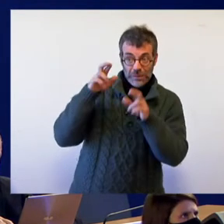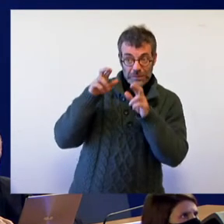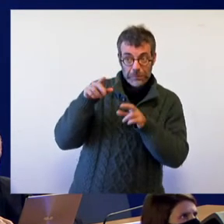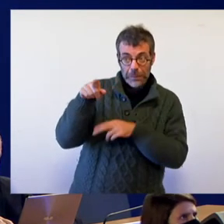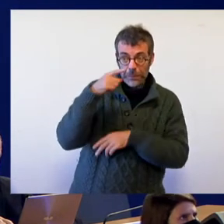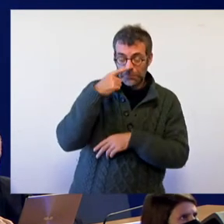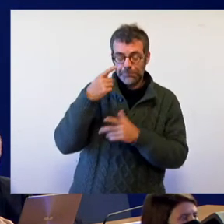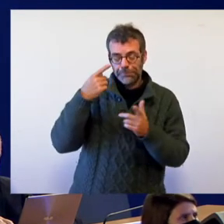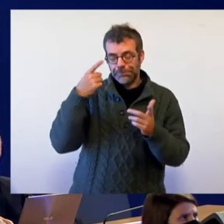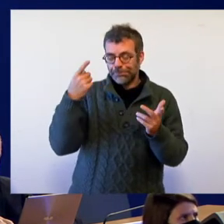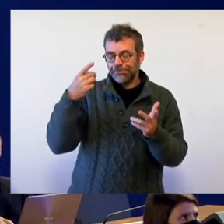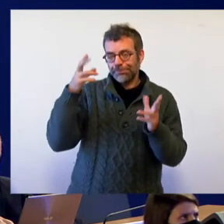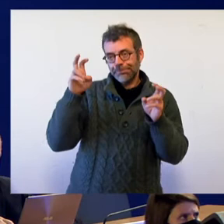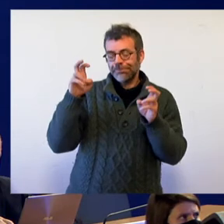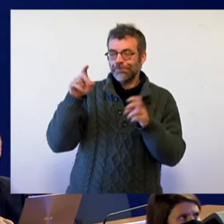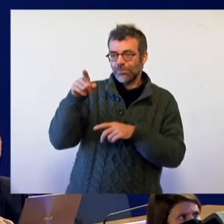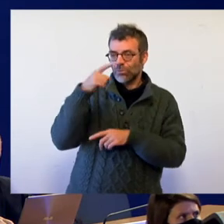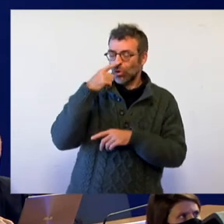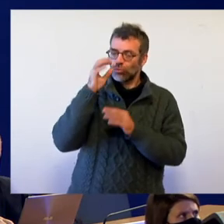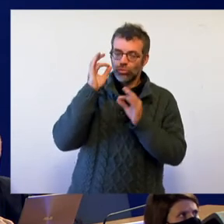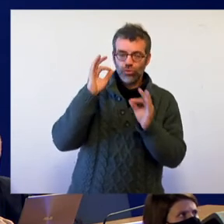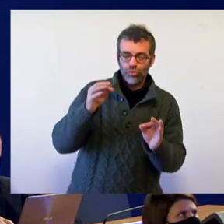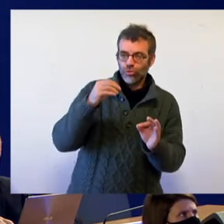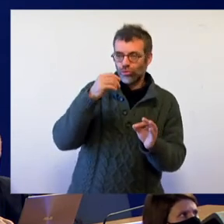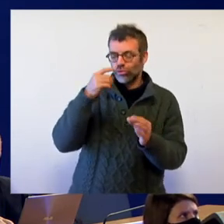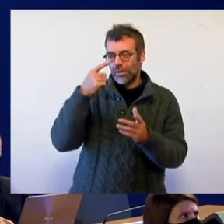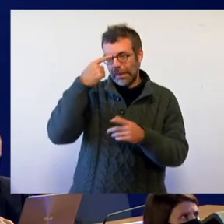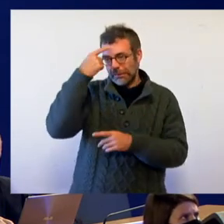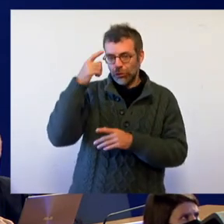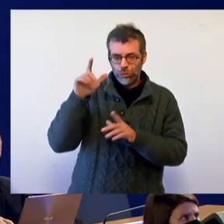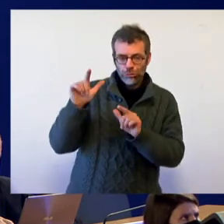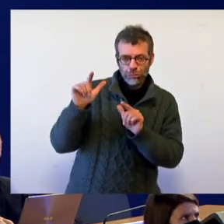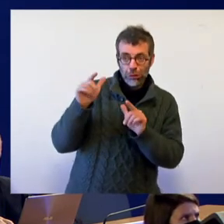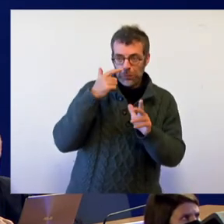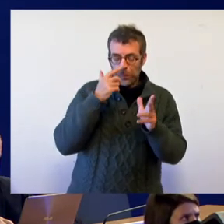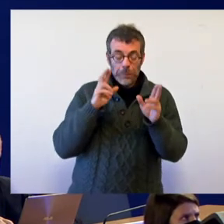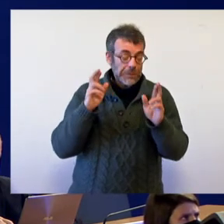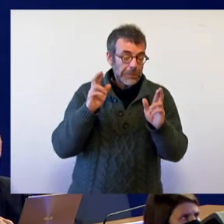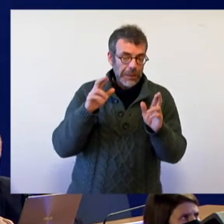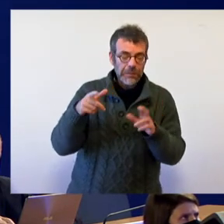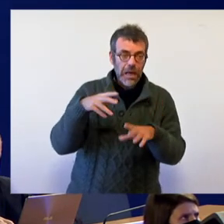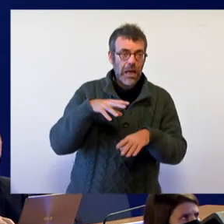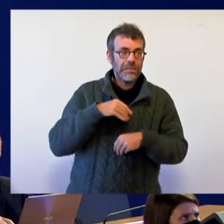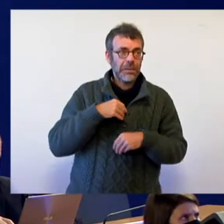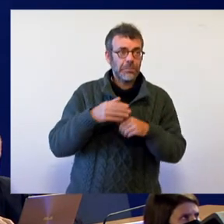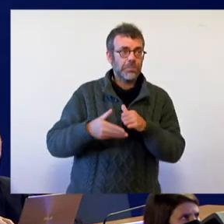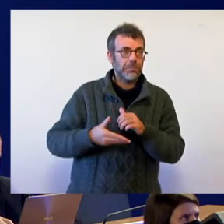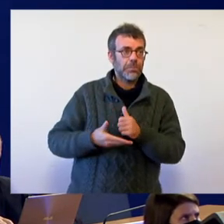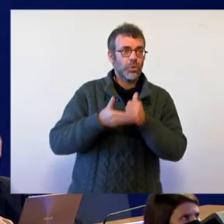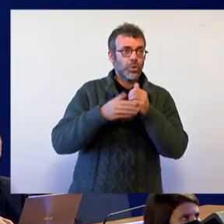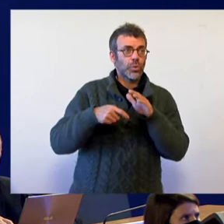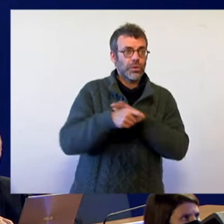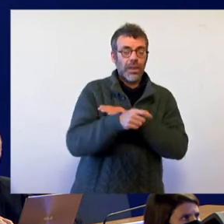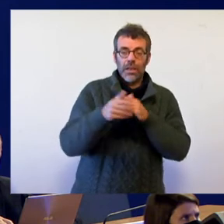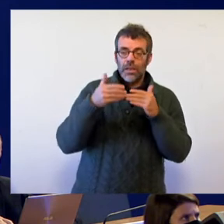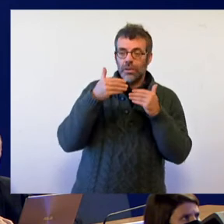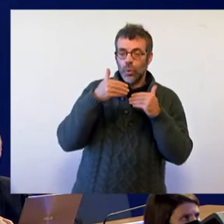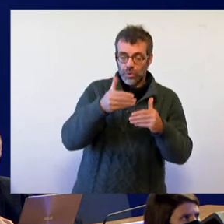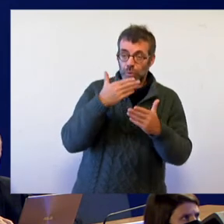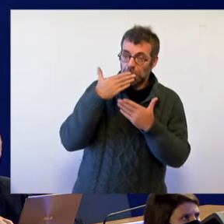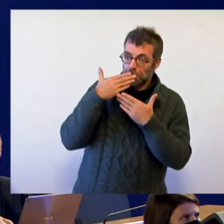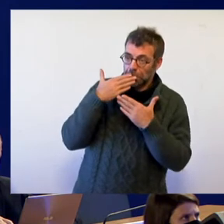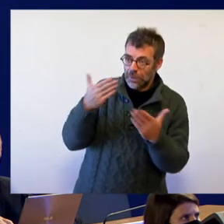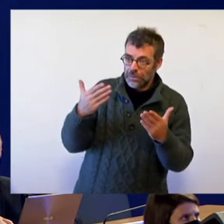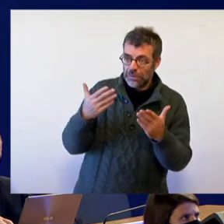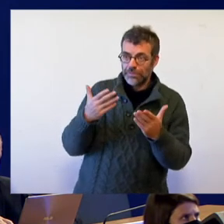toute intelligence. Et ces gens attendent toujours le rendez-vous que vous nous avez promis. Merci de votre attention.